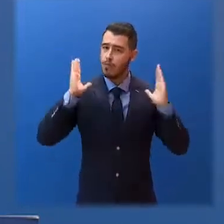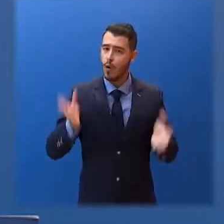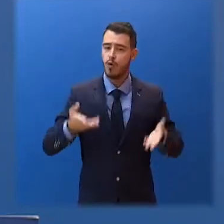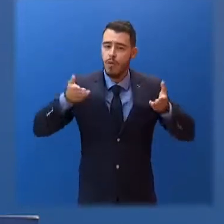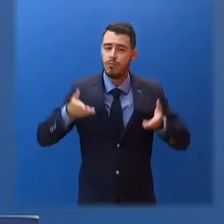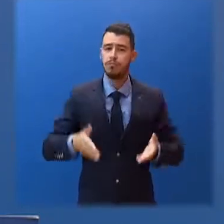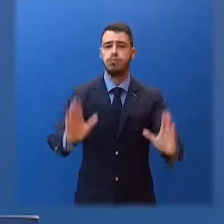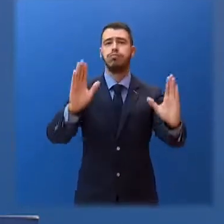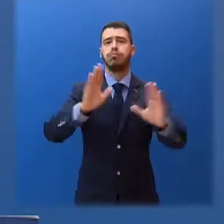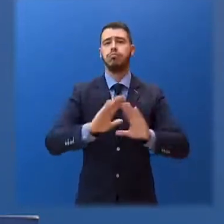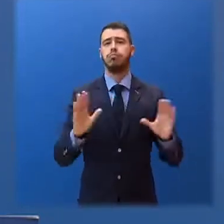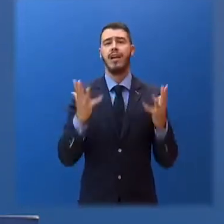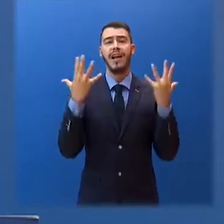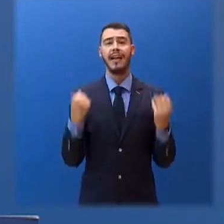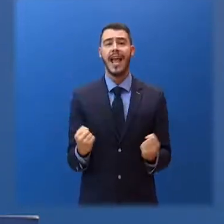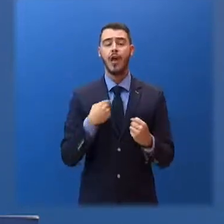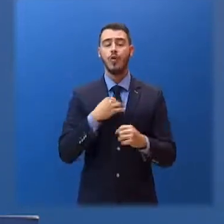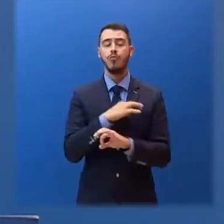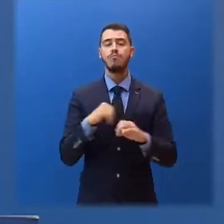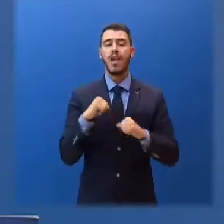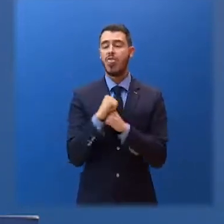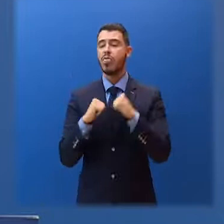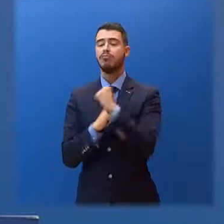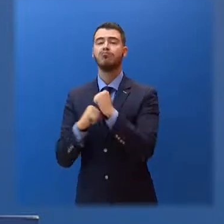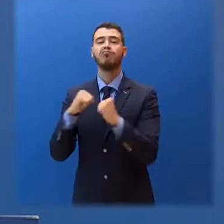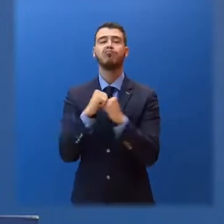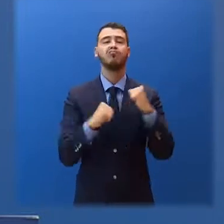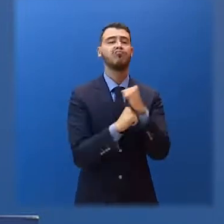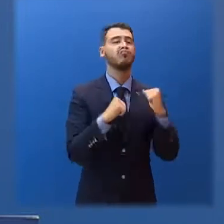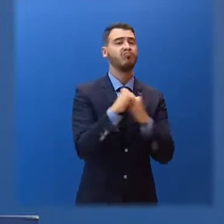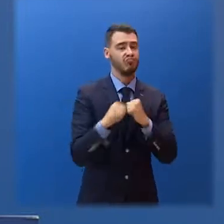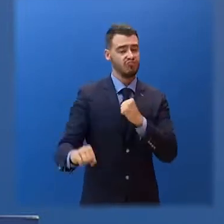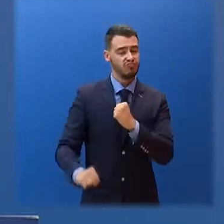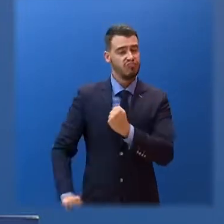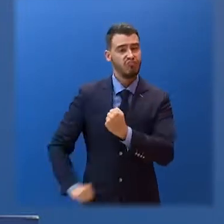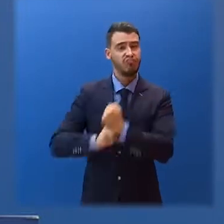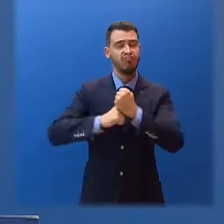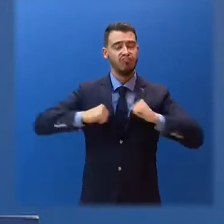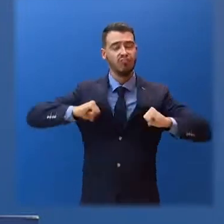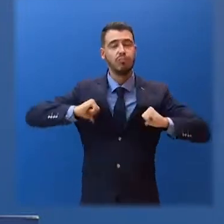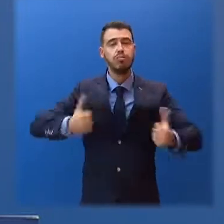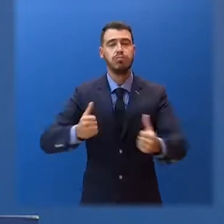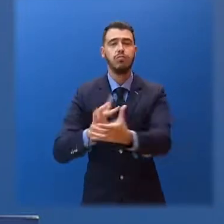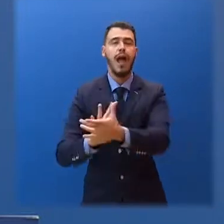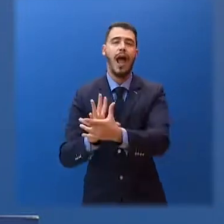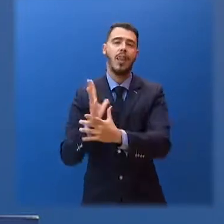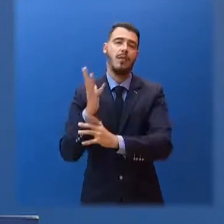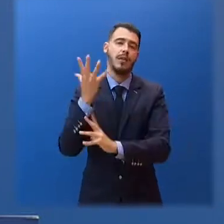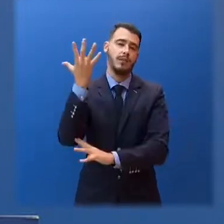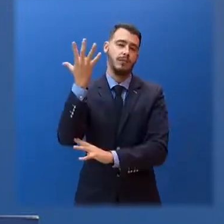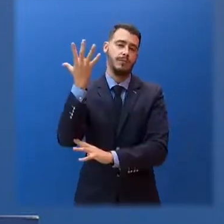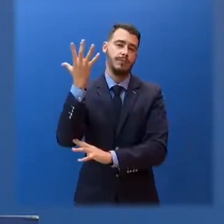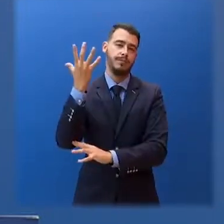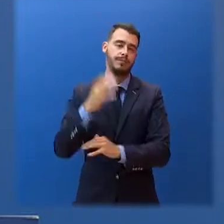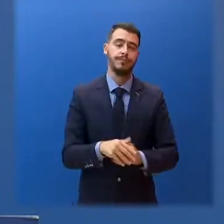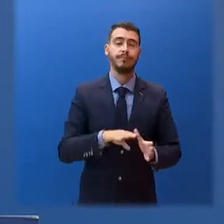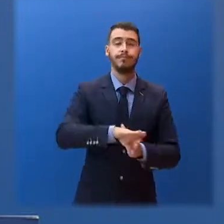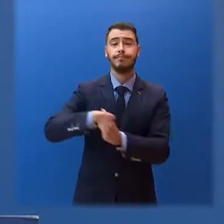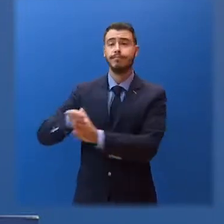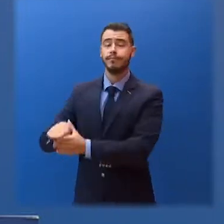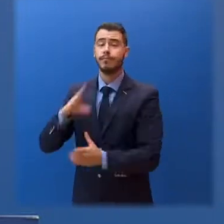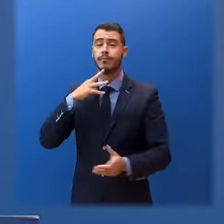τα θεμέλια που θα έχουμε βάλει να στηρίξουν μια πολύ ουσιαστική και ρωμαλαία ανάπτυξη. Όσον αφορά τώρα το πρόγραμμα του